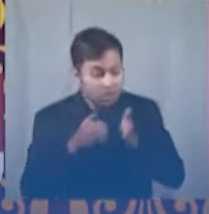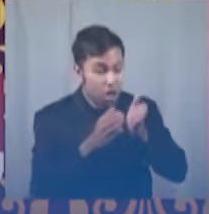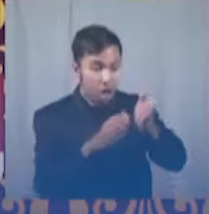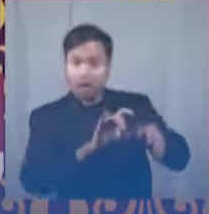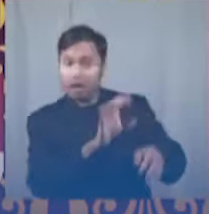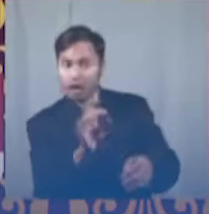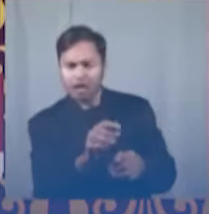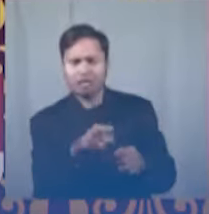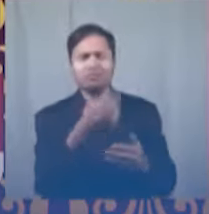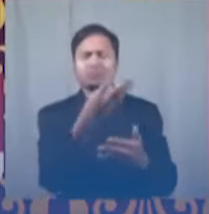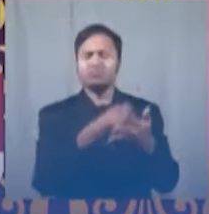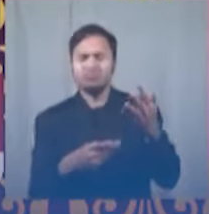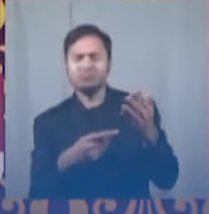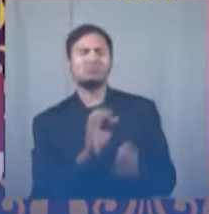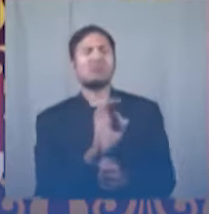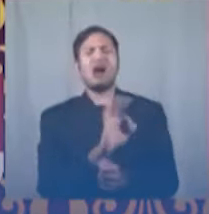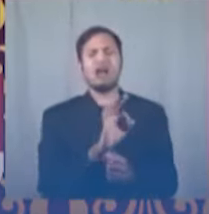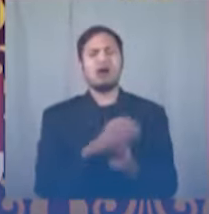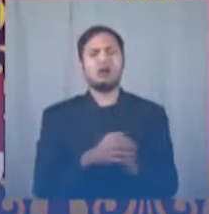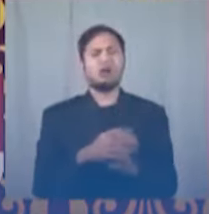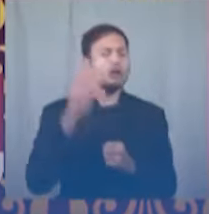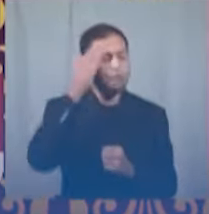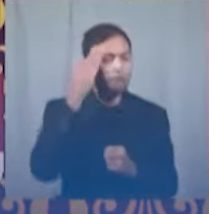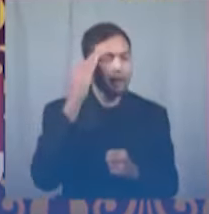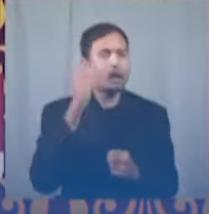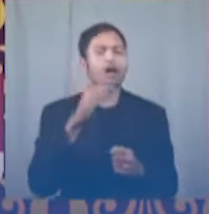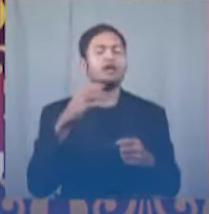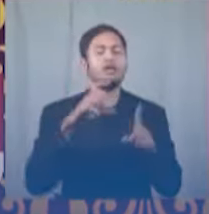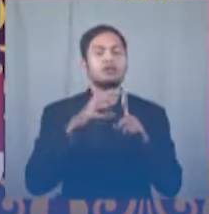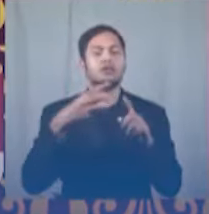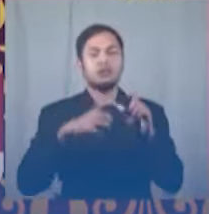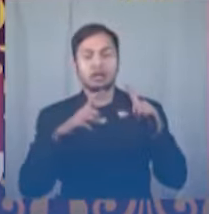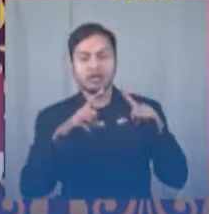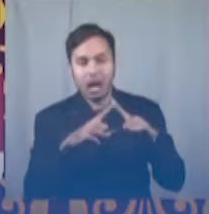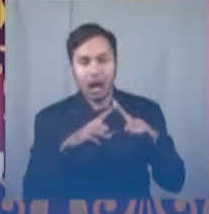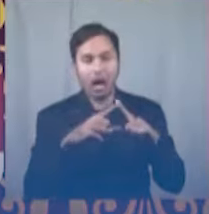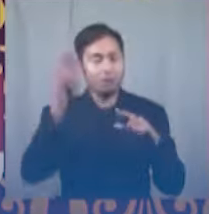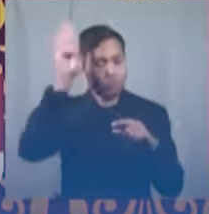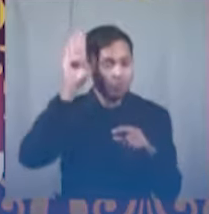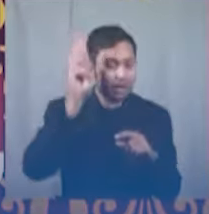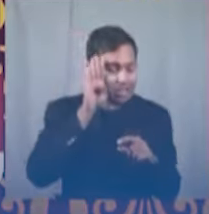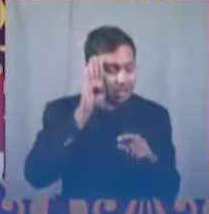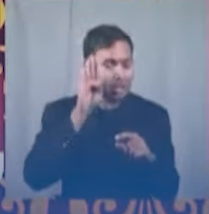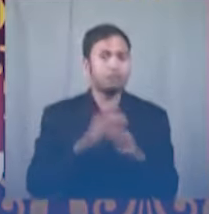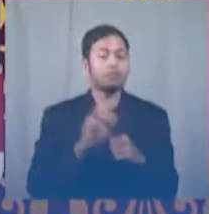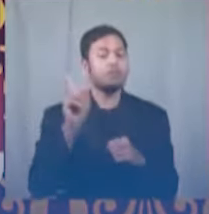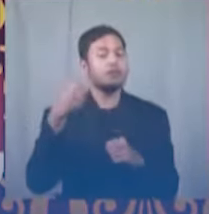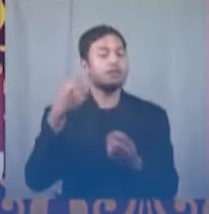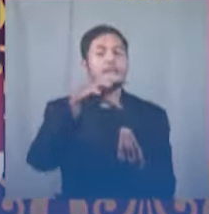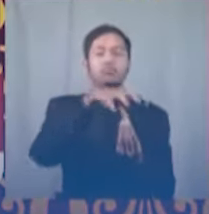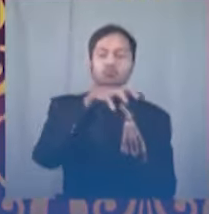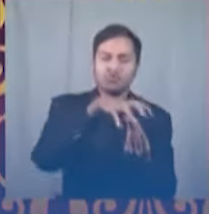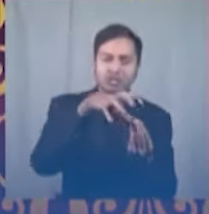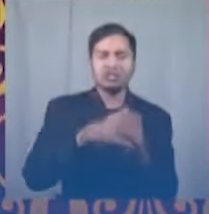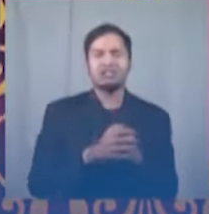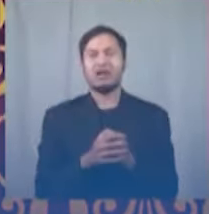untuk jalan yang lain tak ada, nggak mau, malah kepala desa lah, bupati wali kota lah, pemerintah pusat lah. Nah, jangan hanya rumah